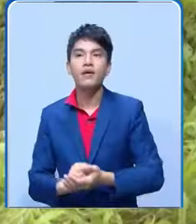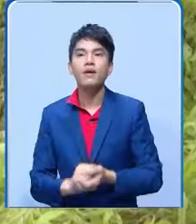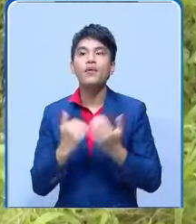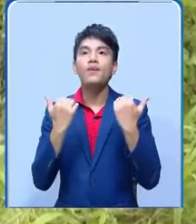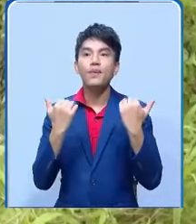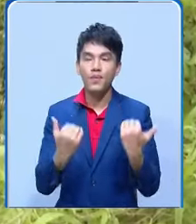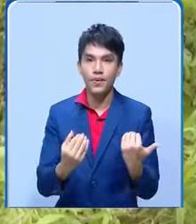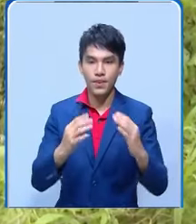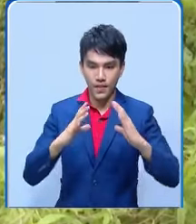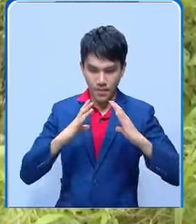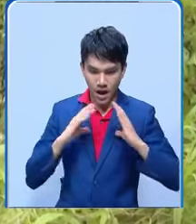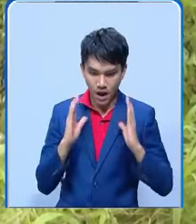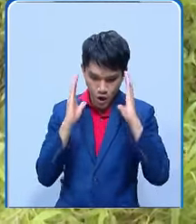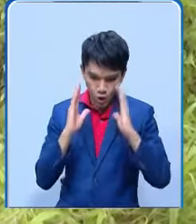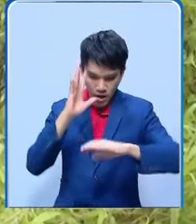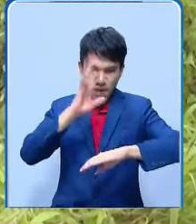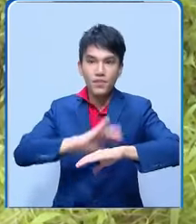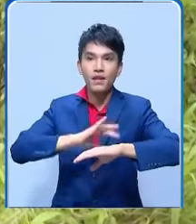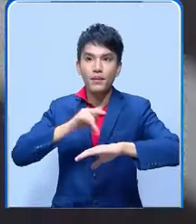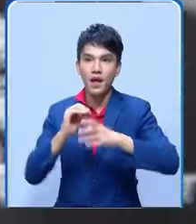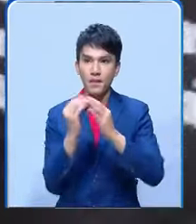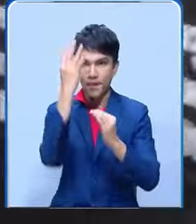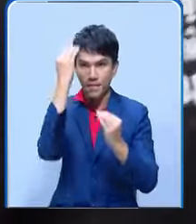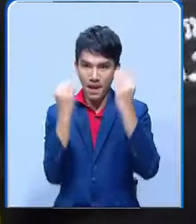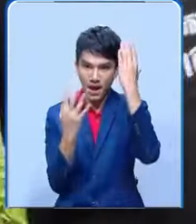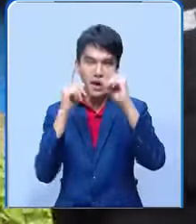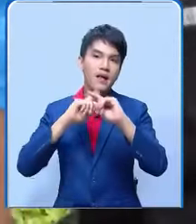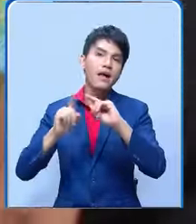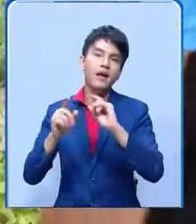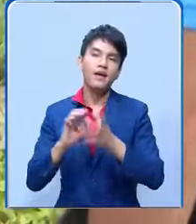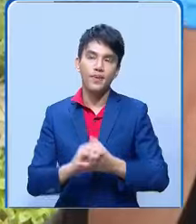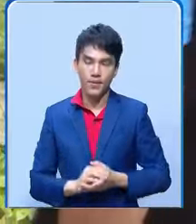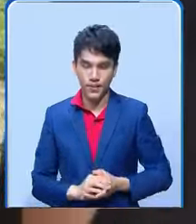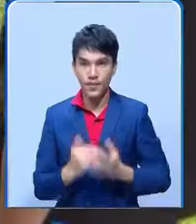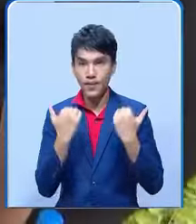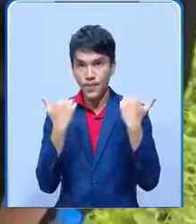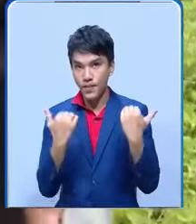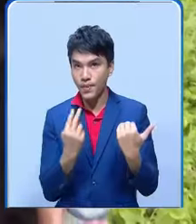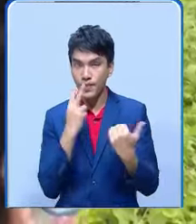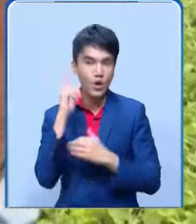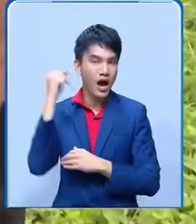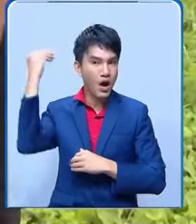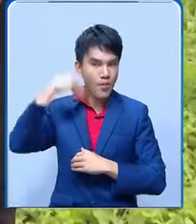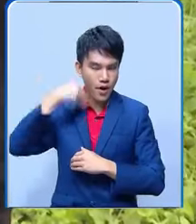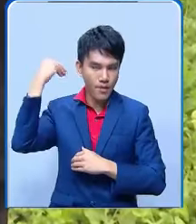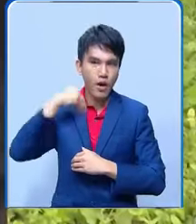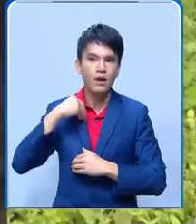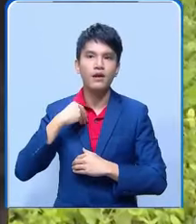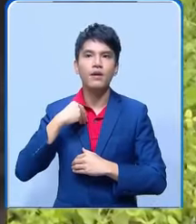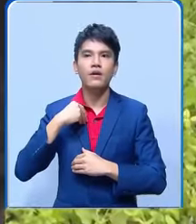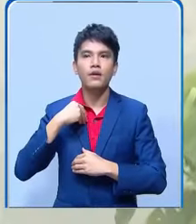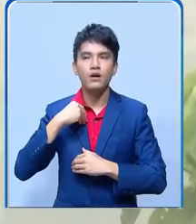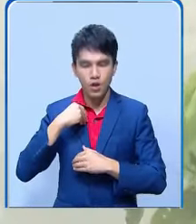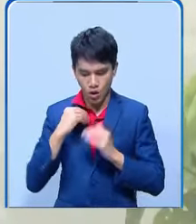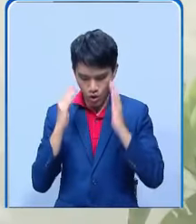การอยู่อาศัยของคนกับธรรมชาติป่าไม้นี่นะครับมักว่าจะเห็นว่าช่วงหลังๆจะเห็นเหตุการณ์แบบนี้อยู่บ่อยครั้งนะครับเรื่องของการค